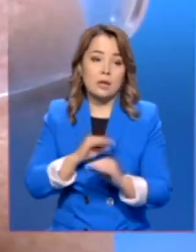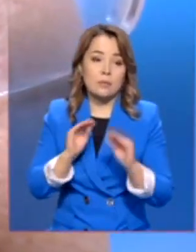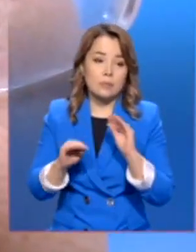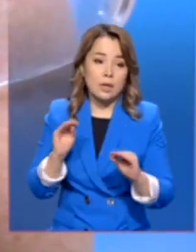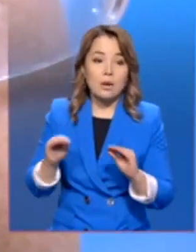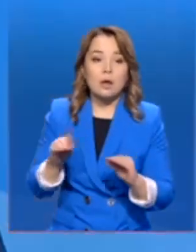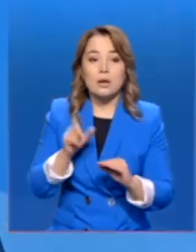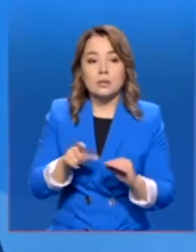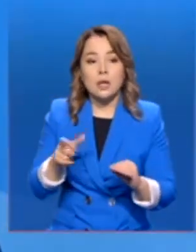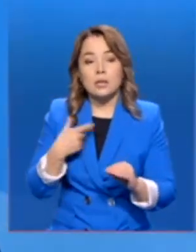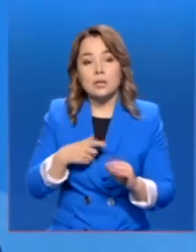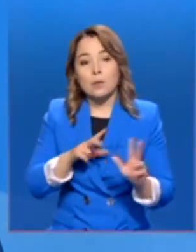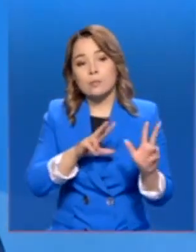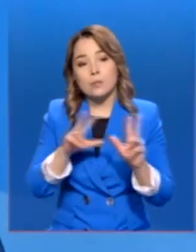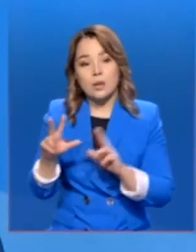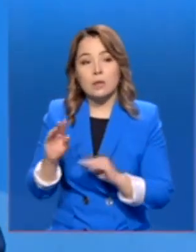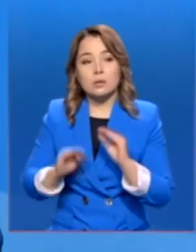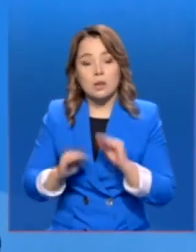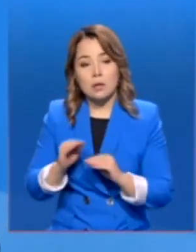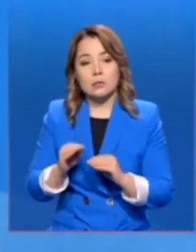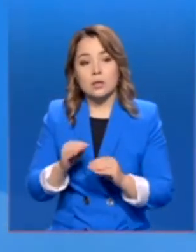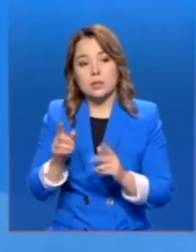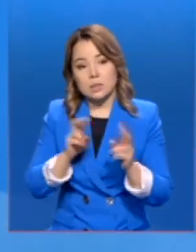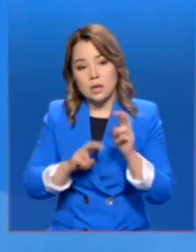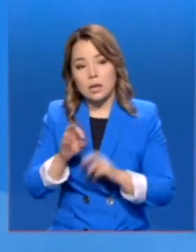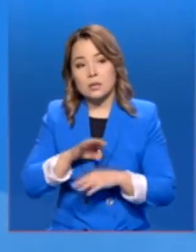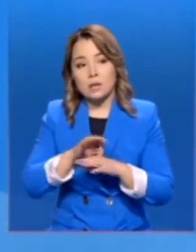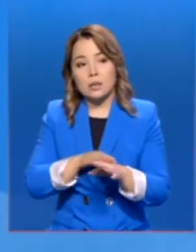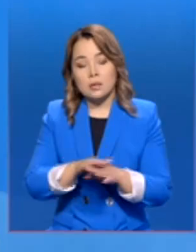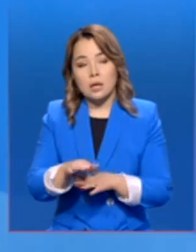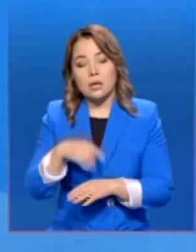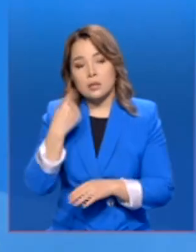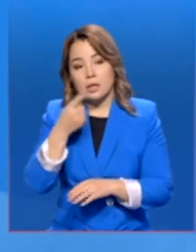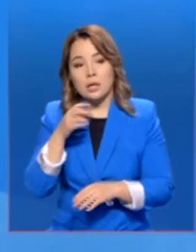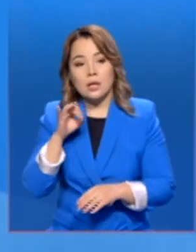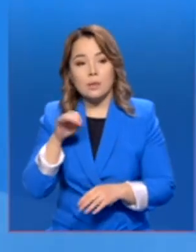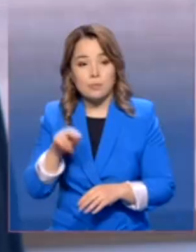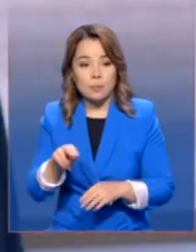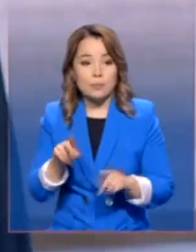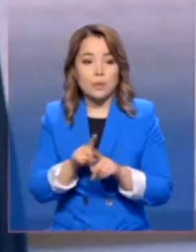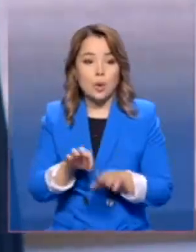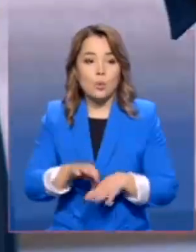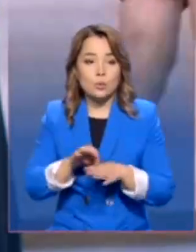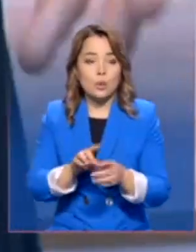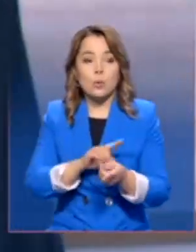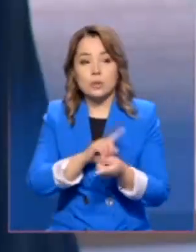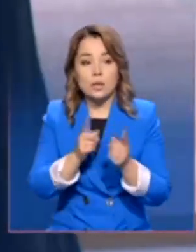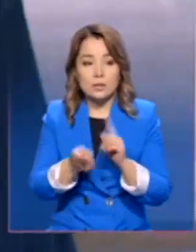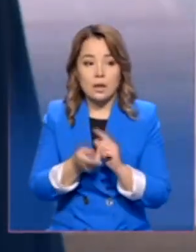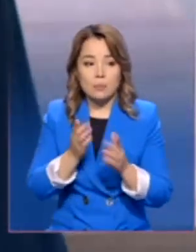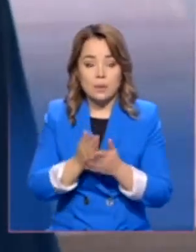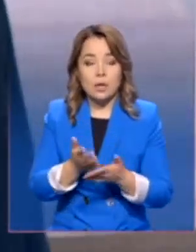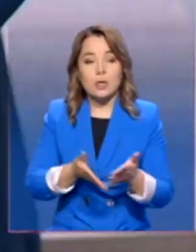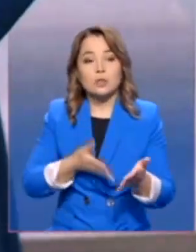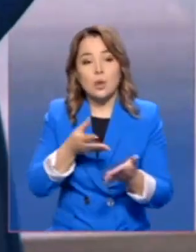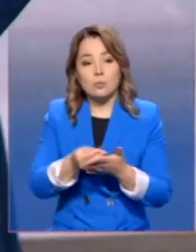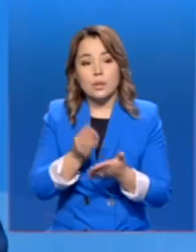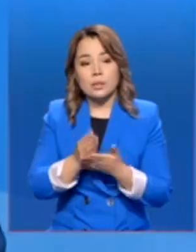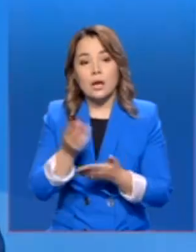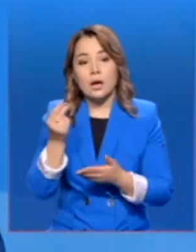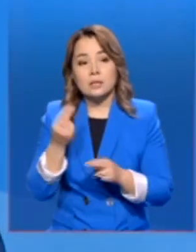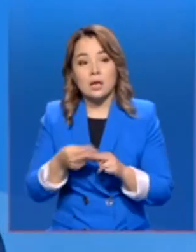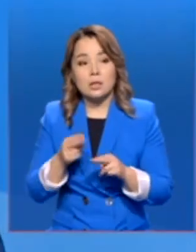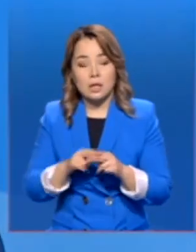жиһаз жасайтын адам іздейді. Ол оның бәрі индивидуальный предприниматель жеке кәсіпкерлерге өтілген, ол төленетін